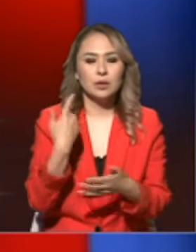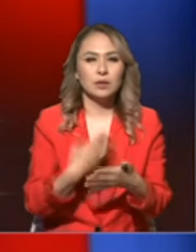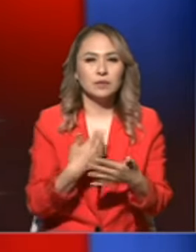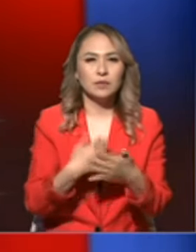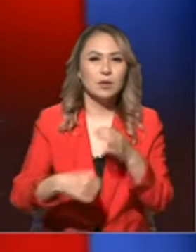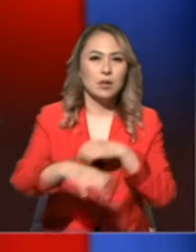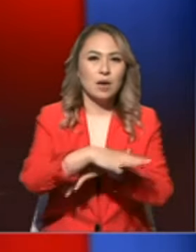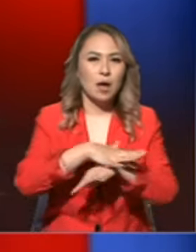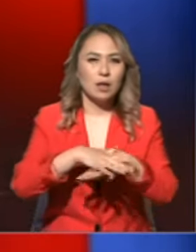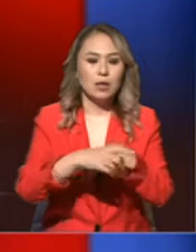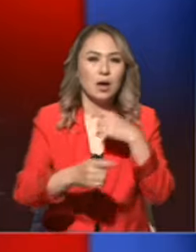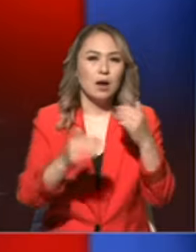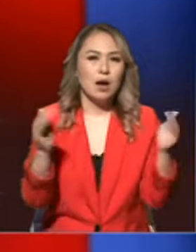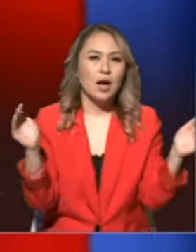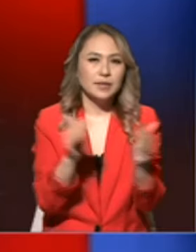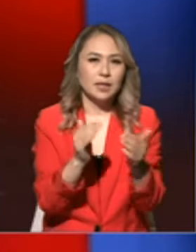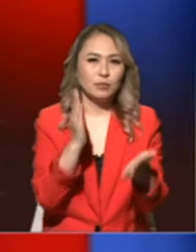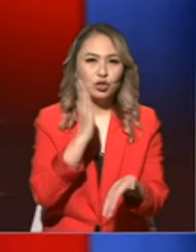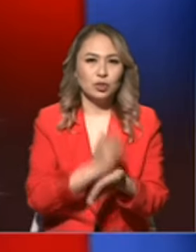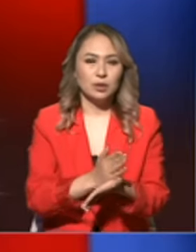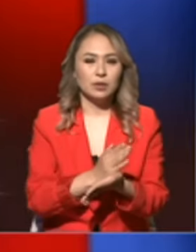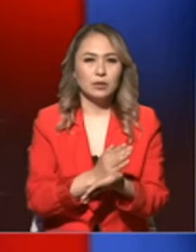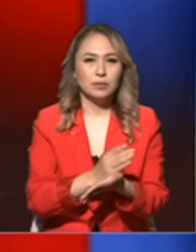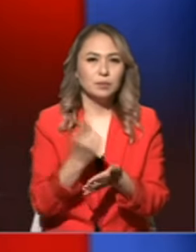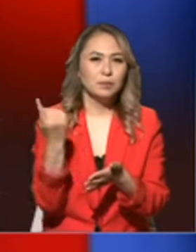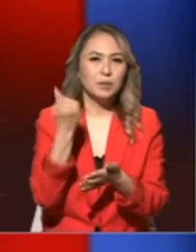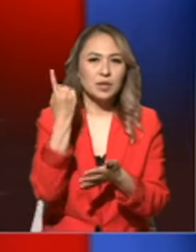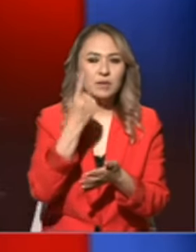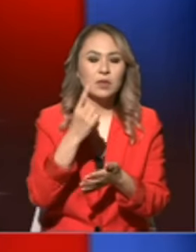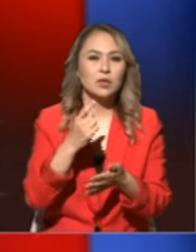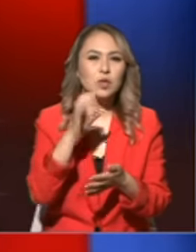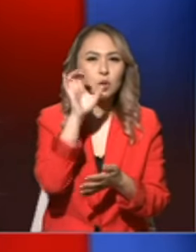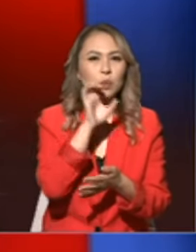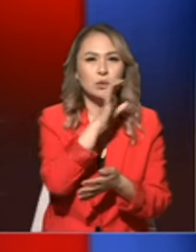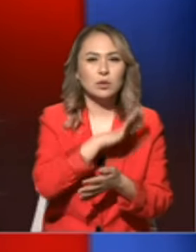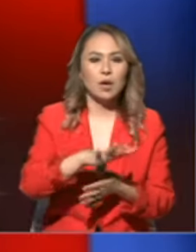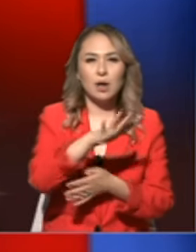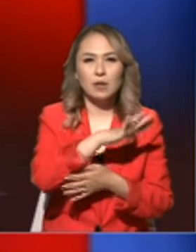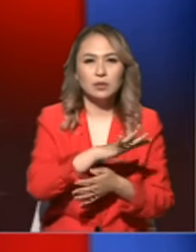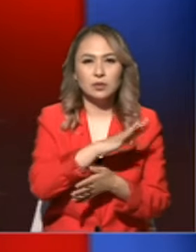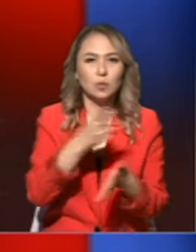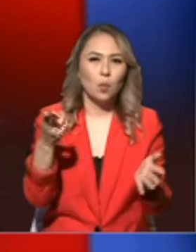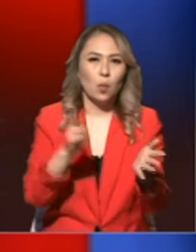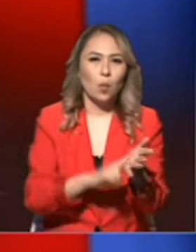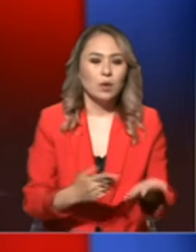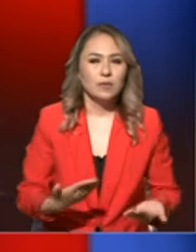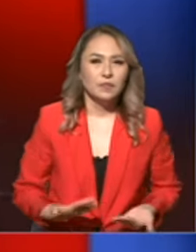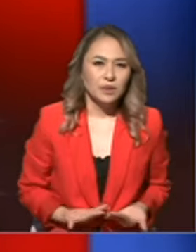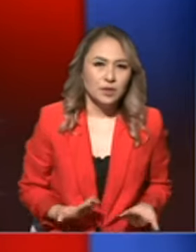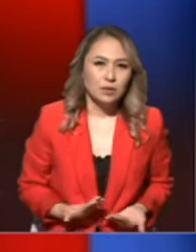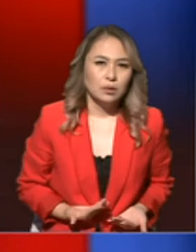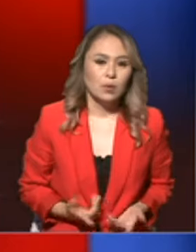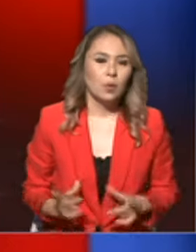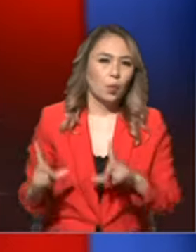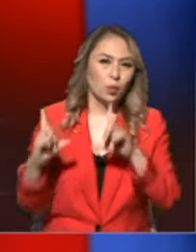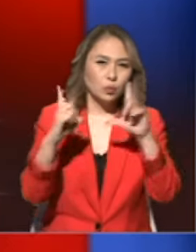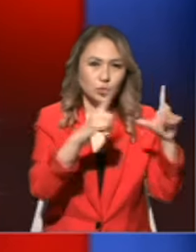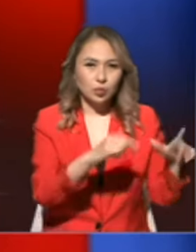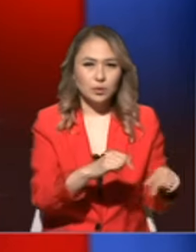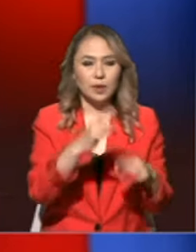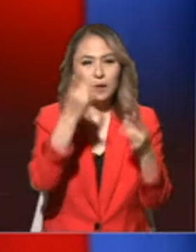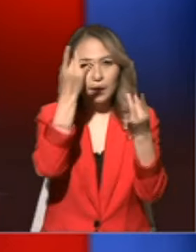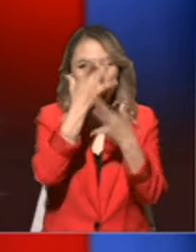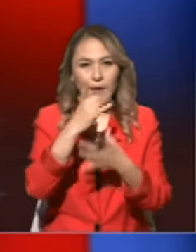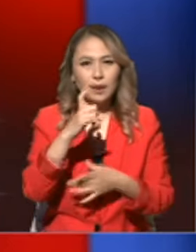солтүстіктің халқы азайып жатыр деген мәселе. Біріншіден солтүстіктің халқы тек қана көші-қонның арқасында ғана көшіп кеткендер, жаңағы оның